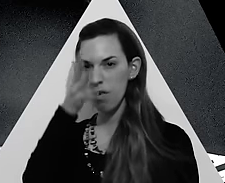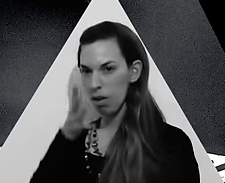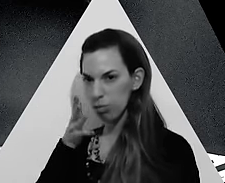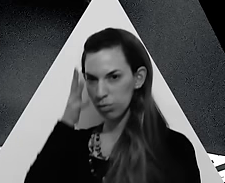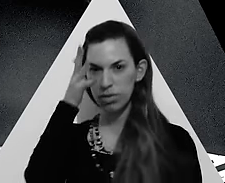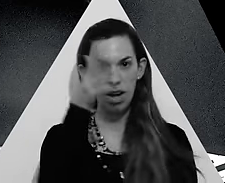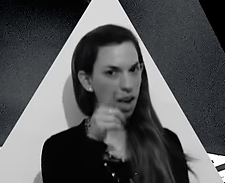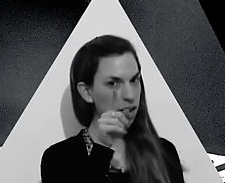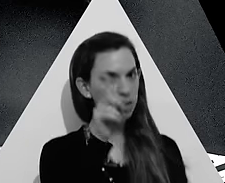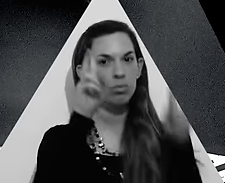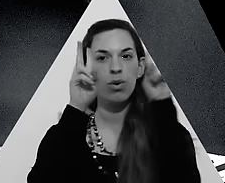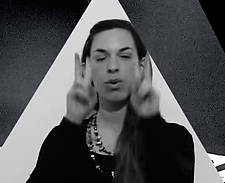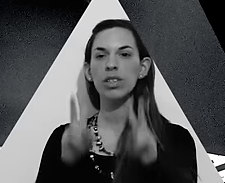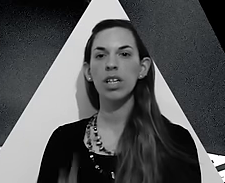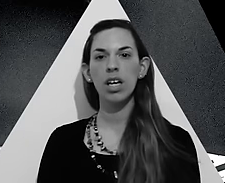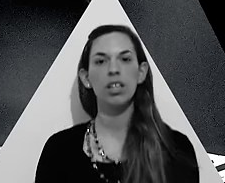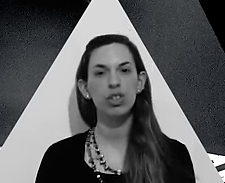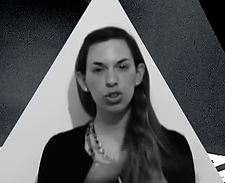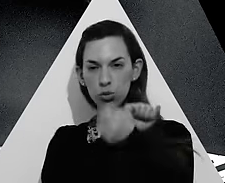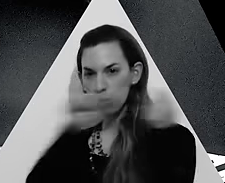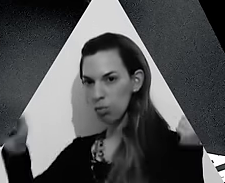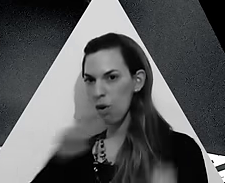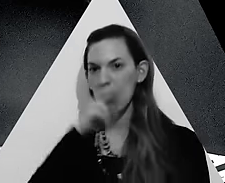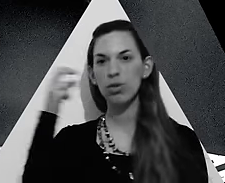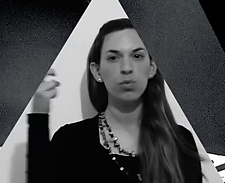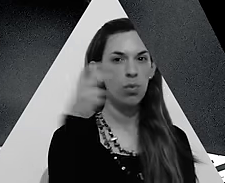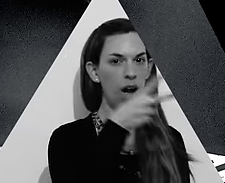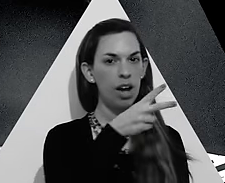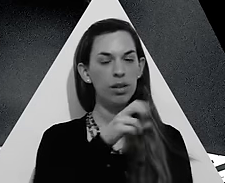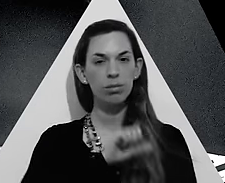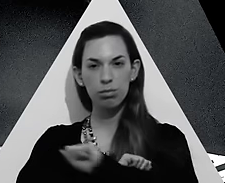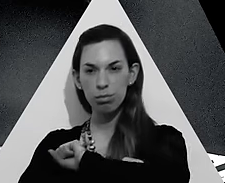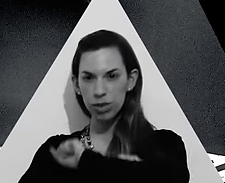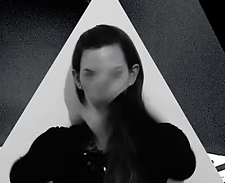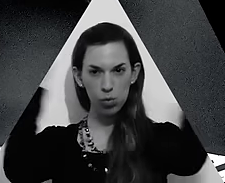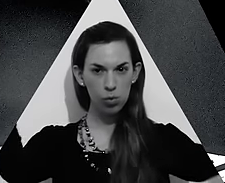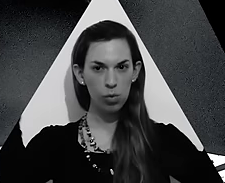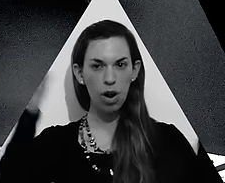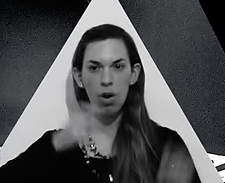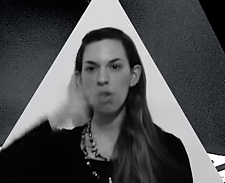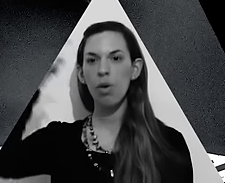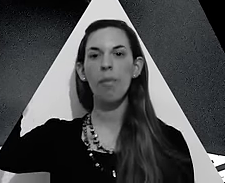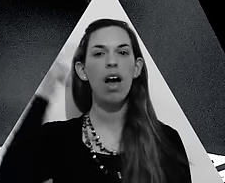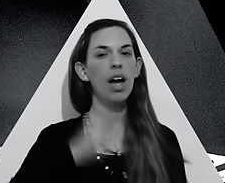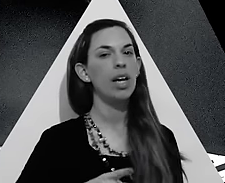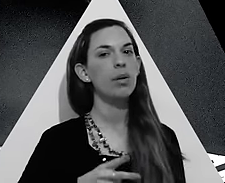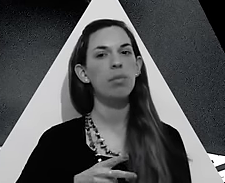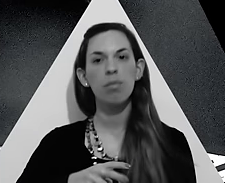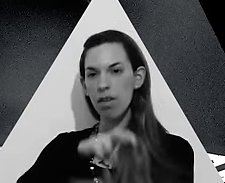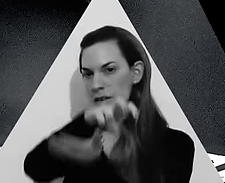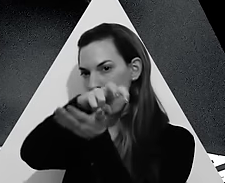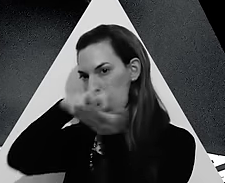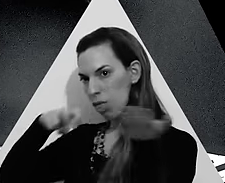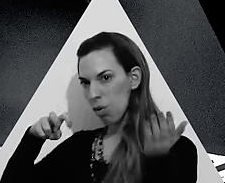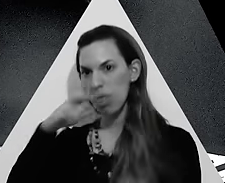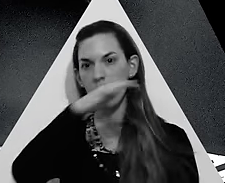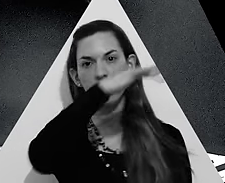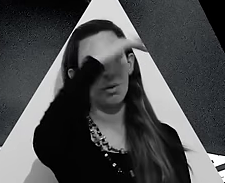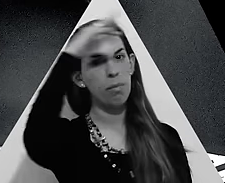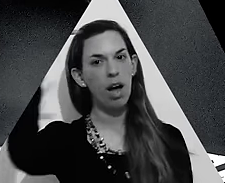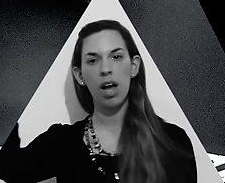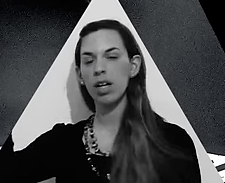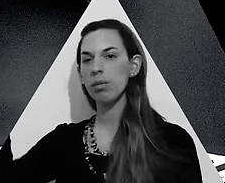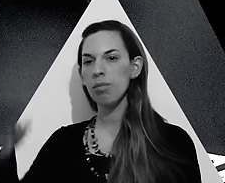קשה והמוזה היא בעוצר שחיתות בכל שבועיים קשה פיגוע כל יומיים קשה